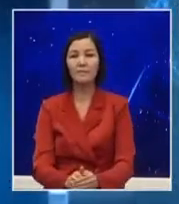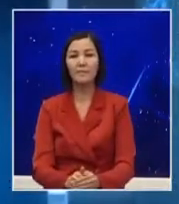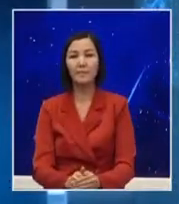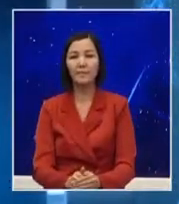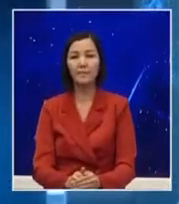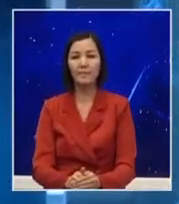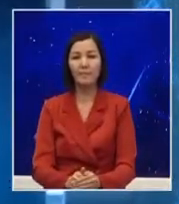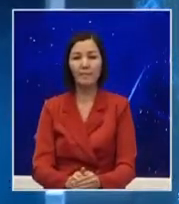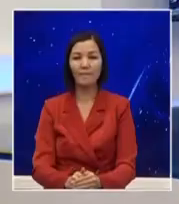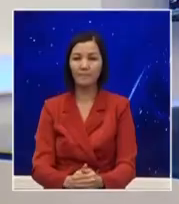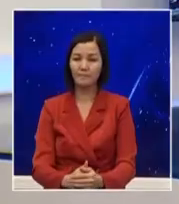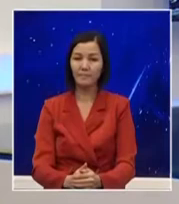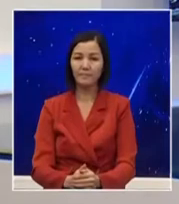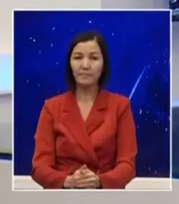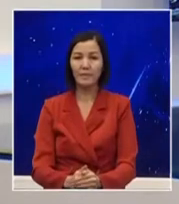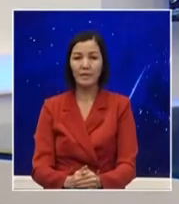телеарнасы.